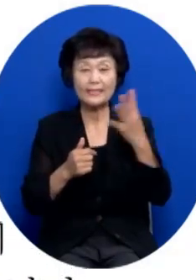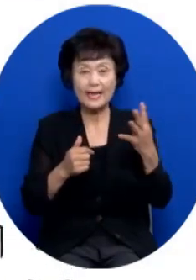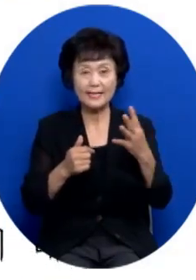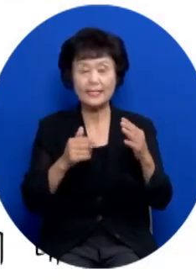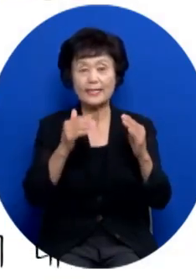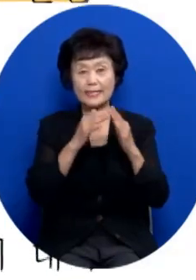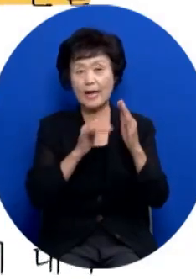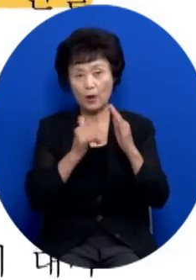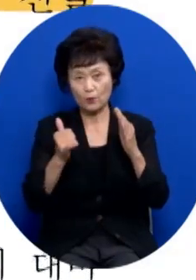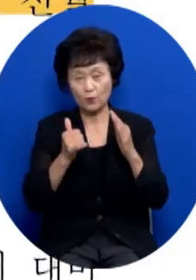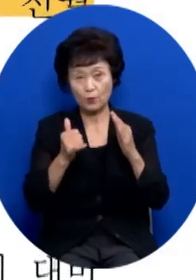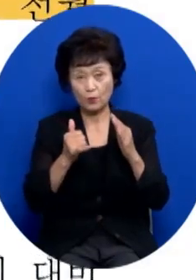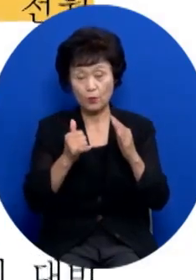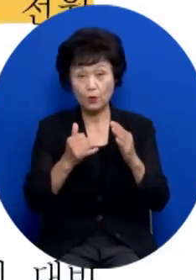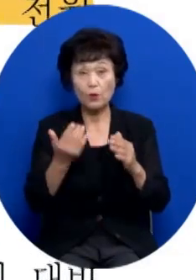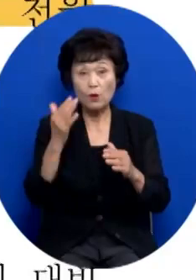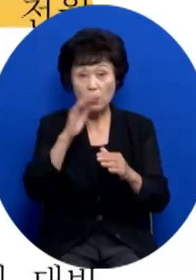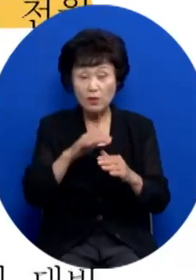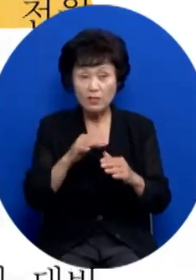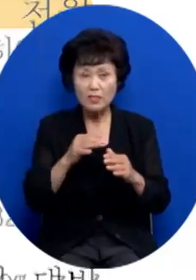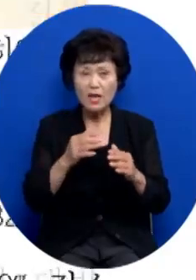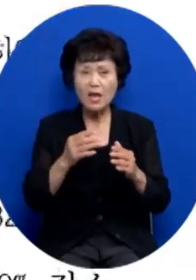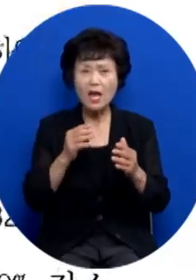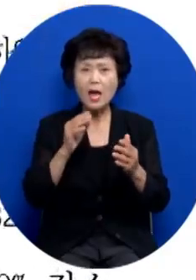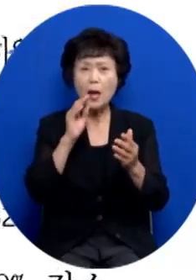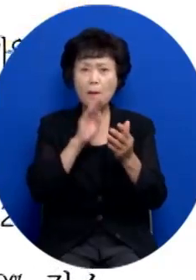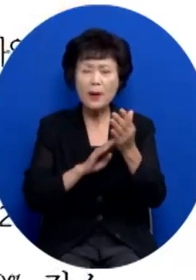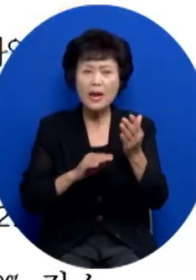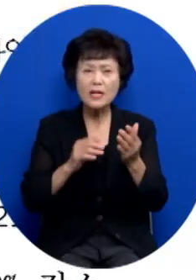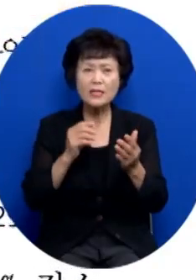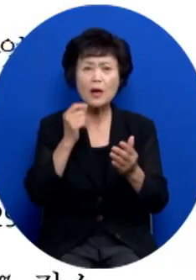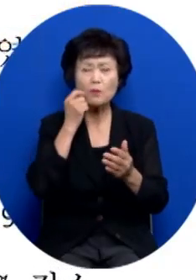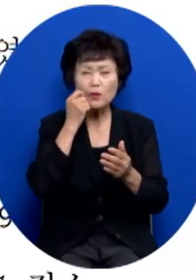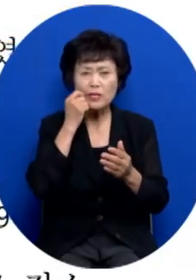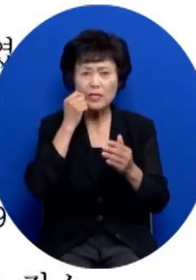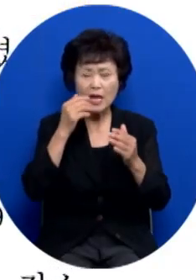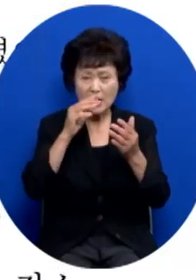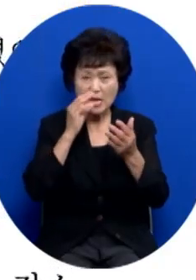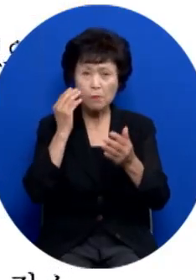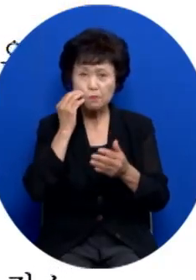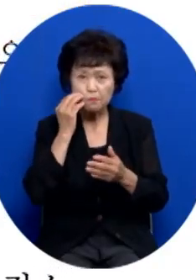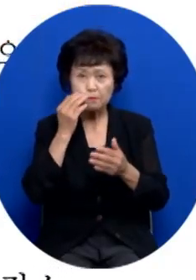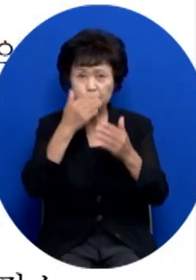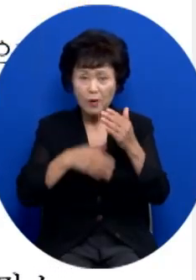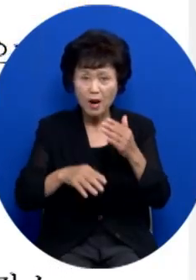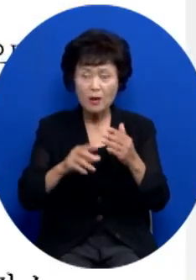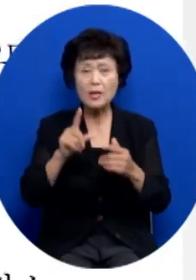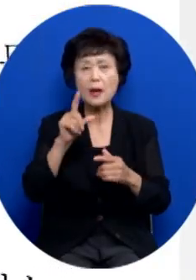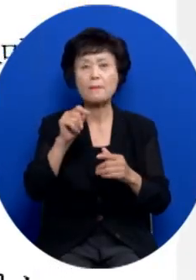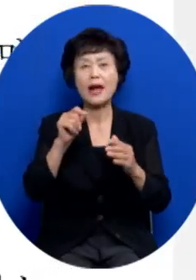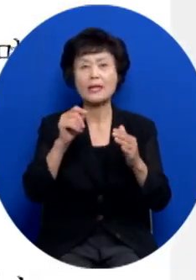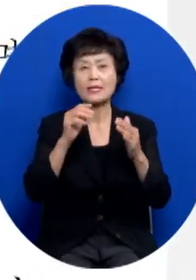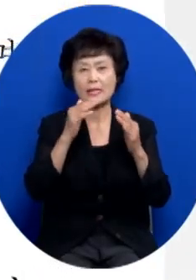집계됐습니다. 다만 악성 미분양이라고 불리는 준공 후 미분양 주택은 만 가구에 육박하면서